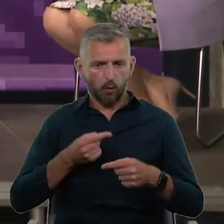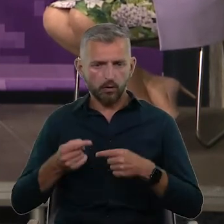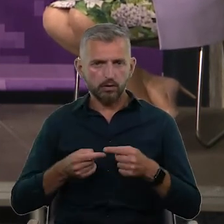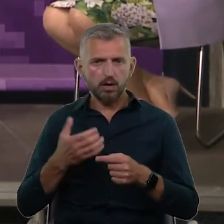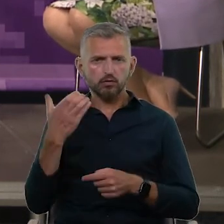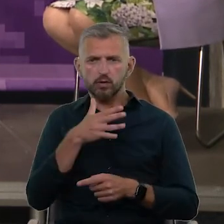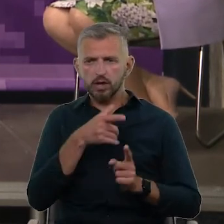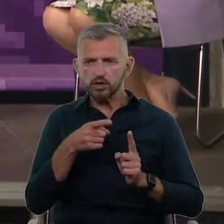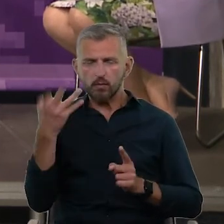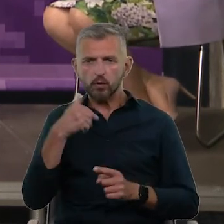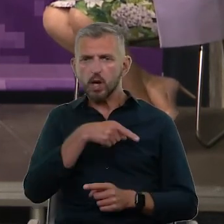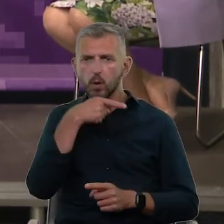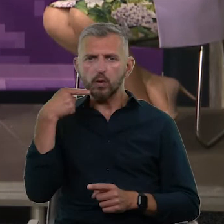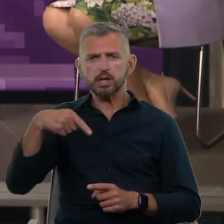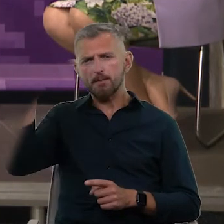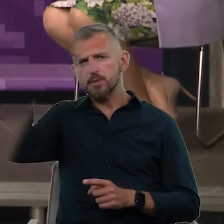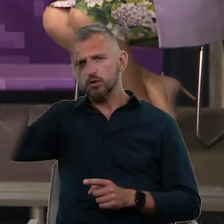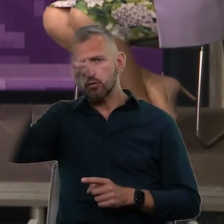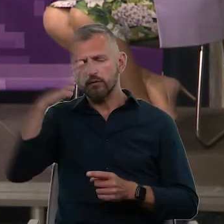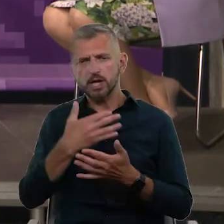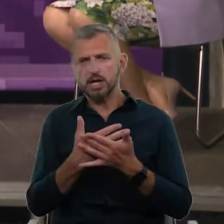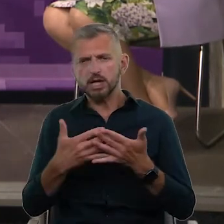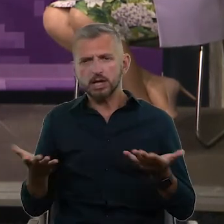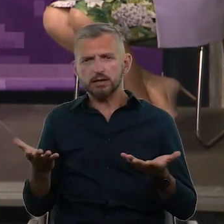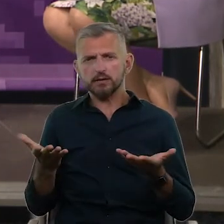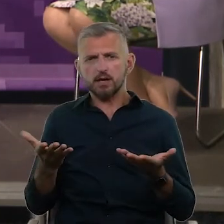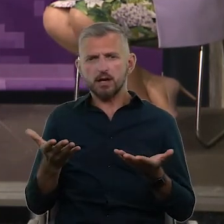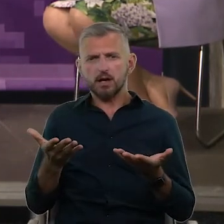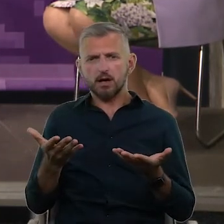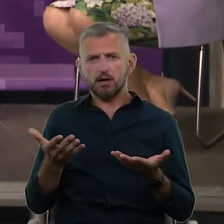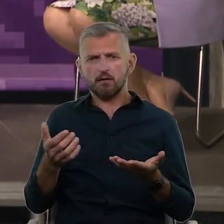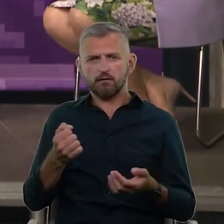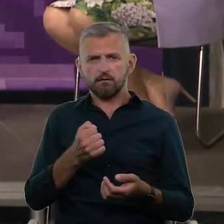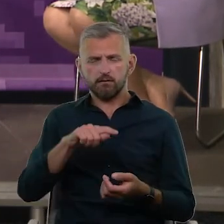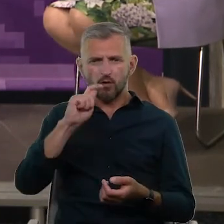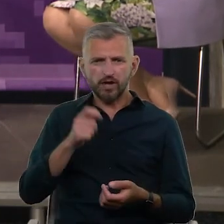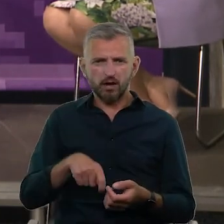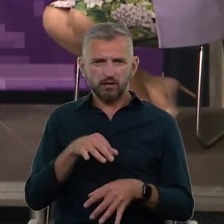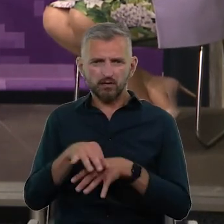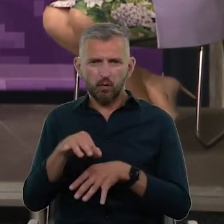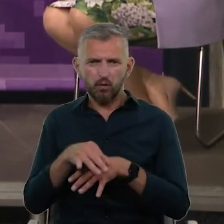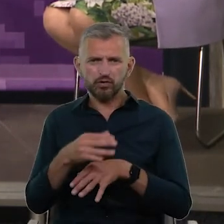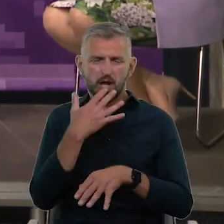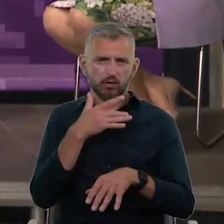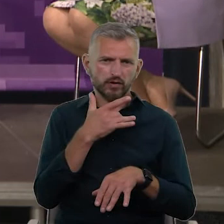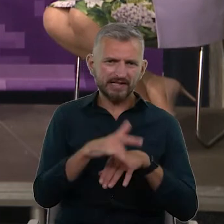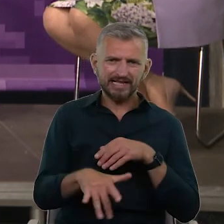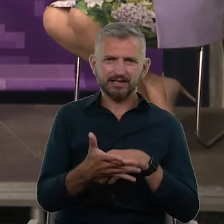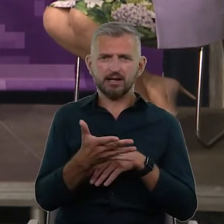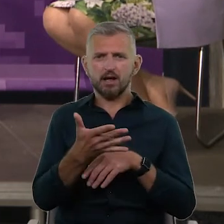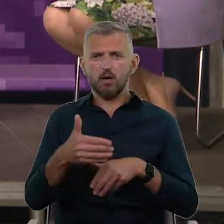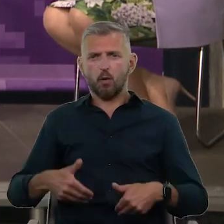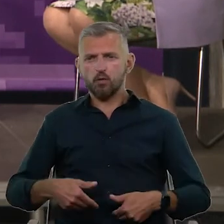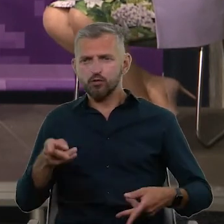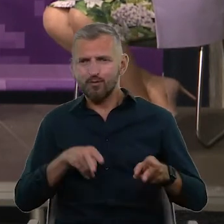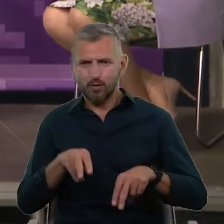Росія придумувала різні воєнні злочини, геноцид, голодомор, тобто ми можемо про